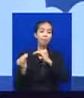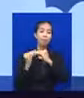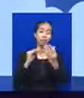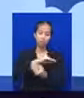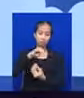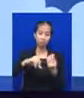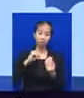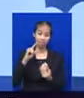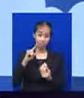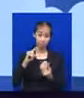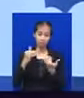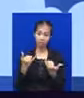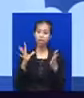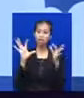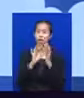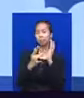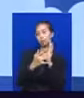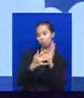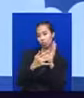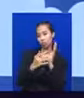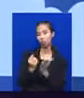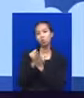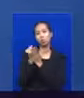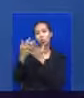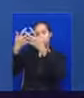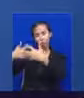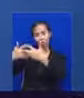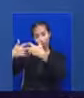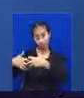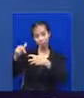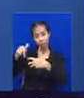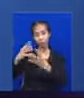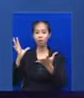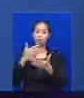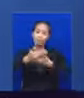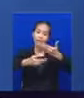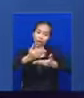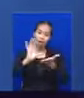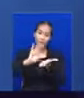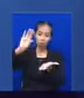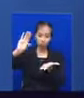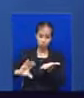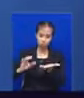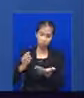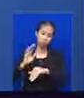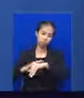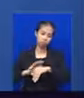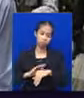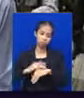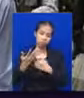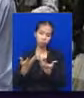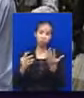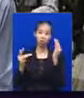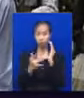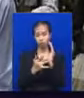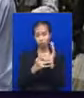การใช้เทคโนโลยีดิจิตอลเข้ามาขับเคลื่อนอุตสาหกรรมการผลิตธุรกิจการค้าการลงทุนกระตุ้นการเติบโตของพาณิชย์อิเล็